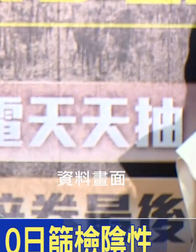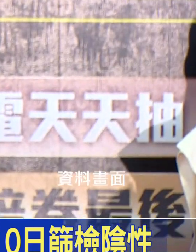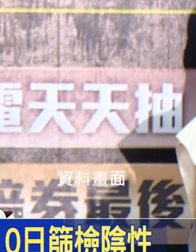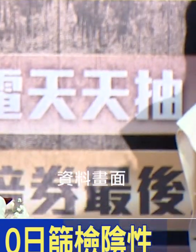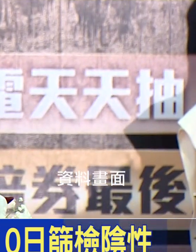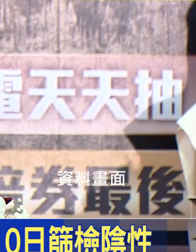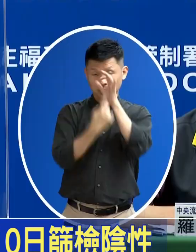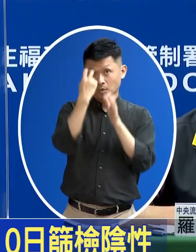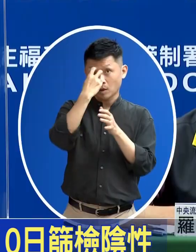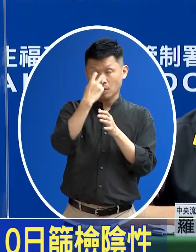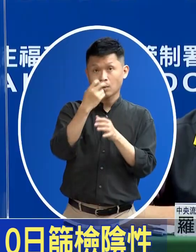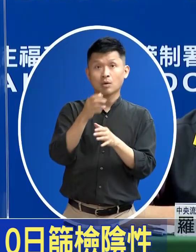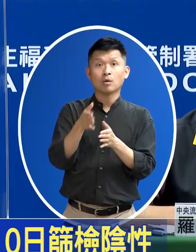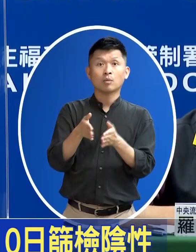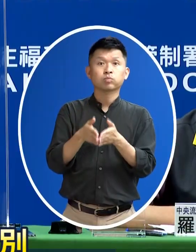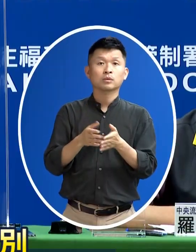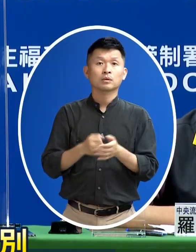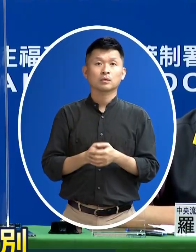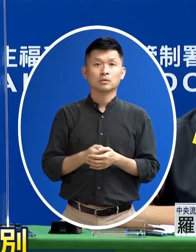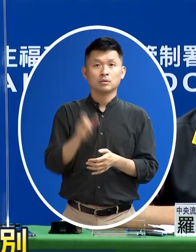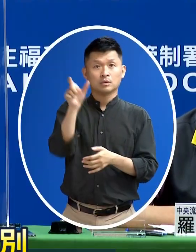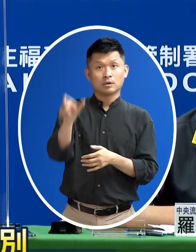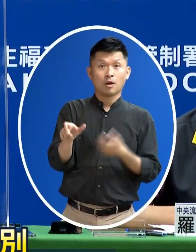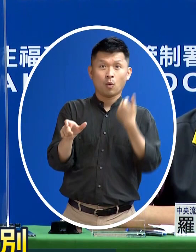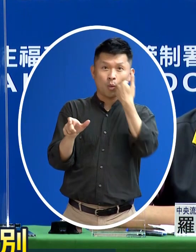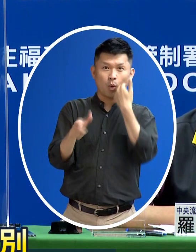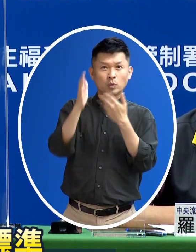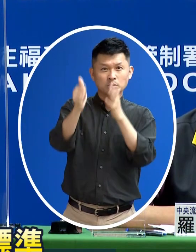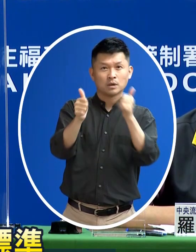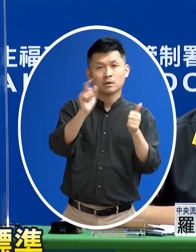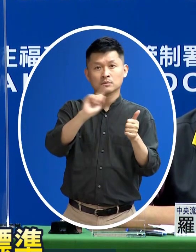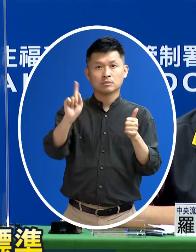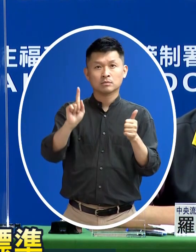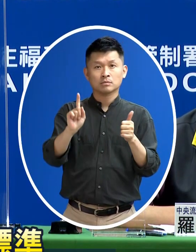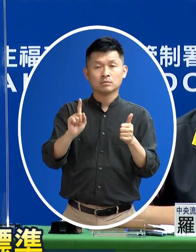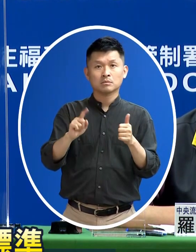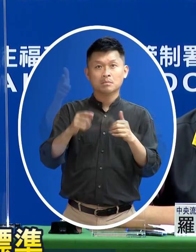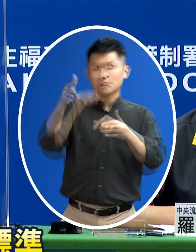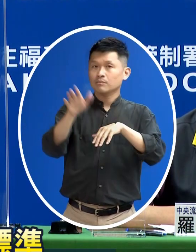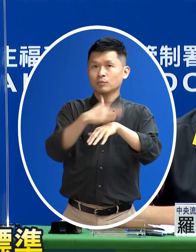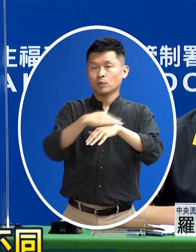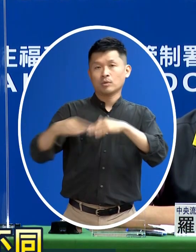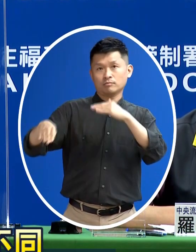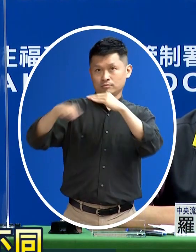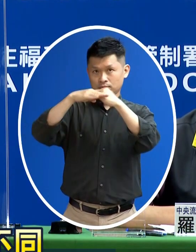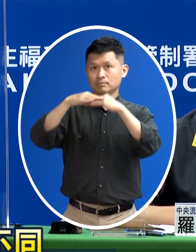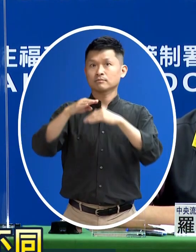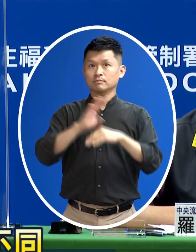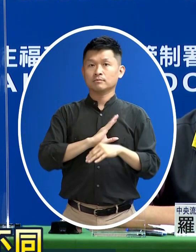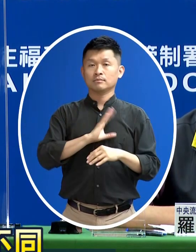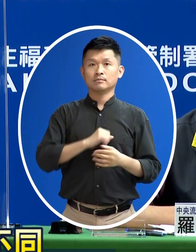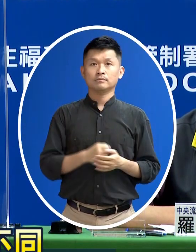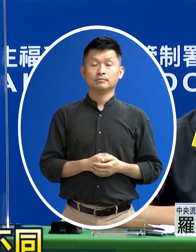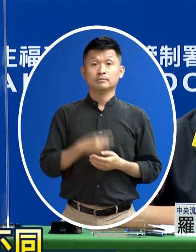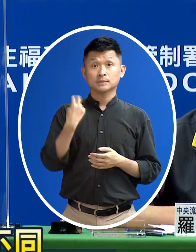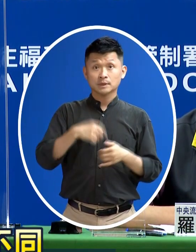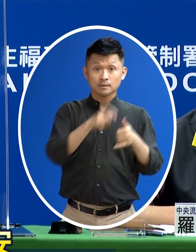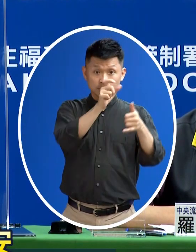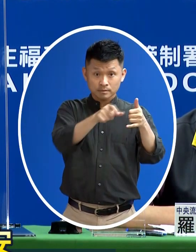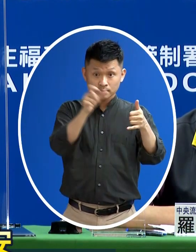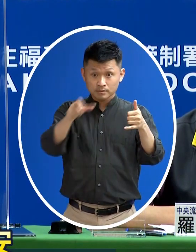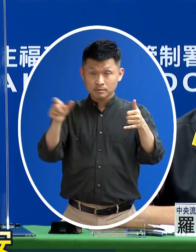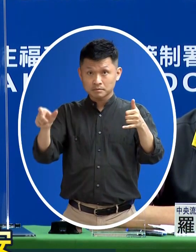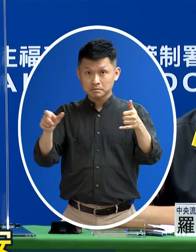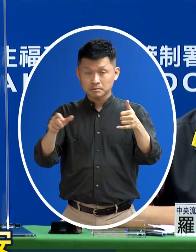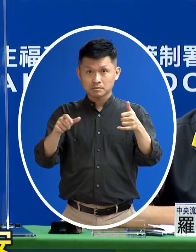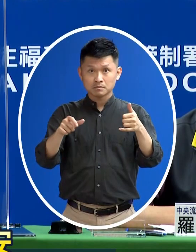心保密到家。 我因为身份特别，而产生不同的检疫的标准，但也会因为身份的不同，那